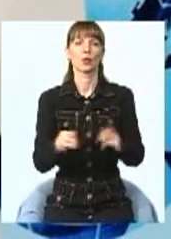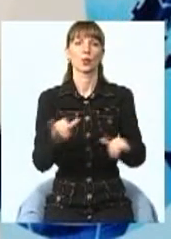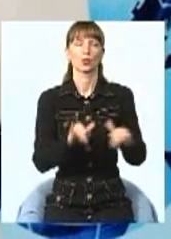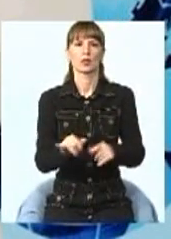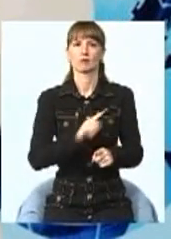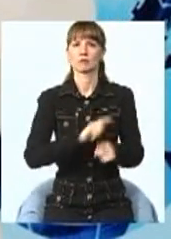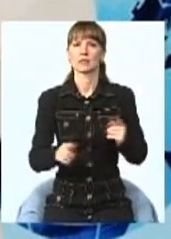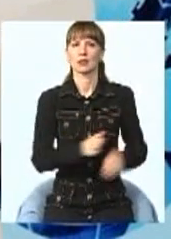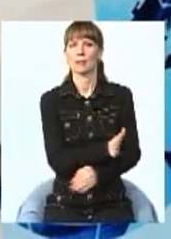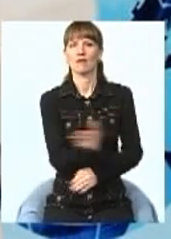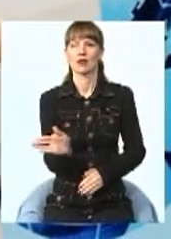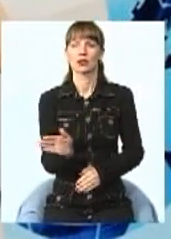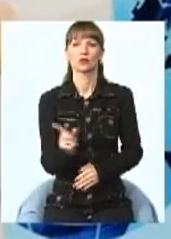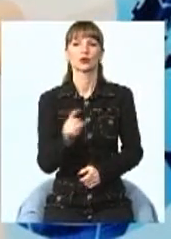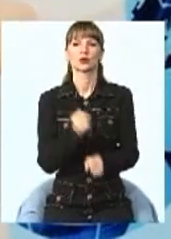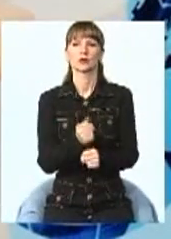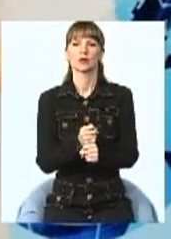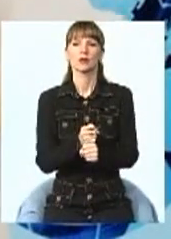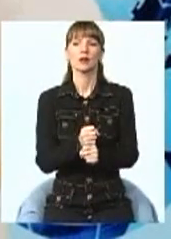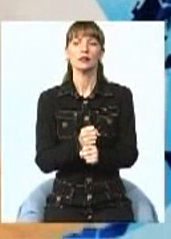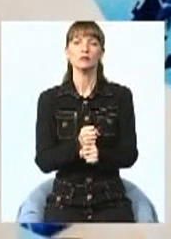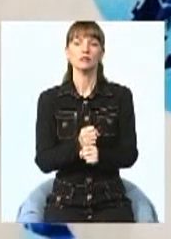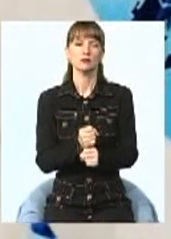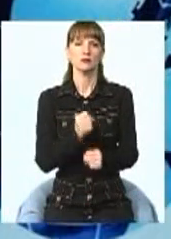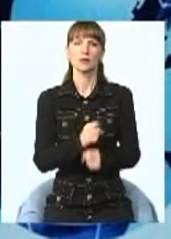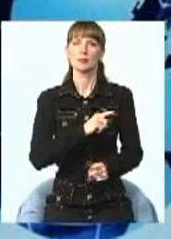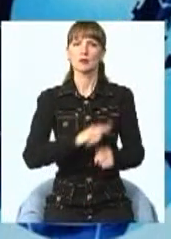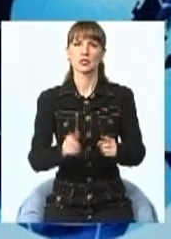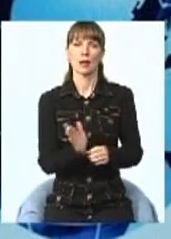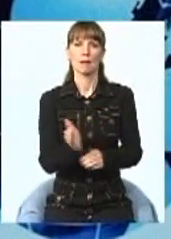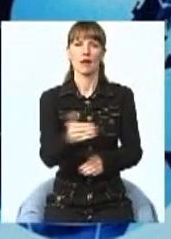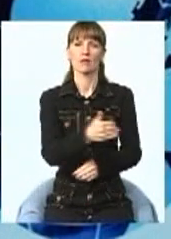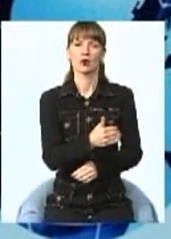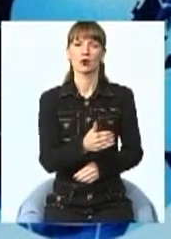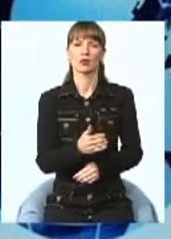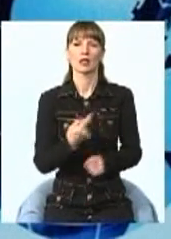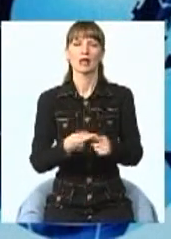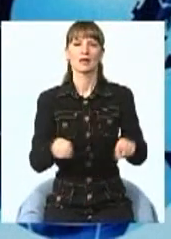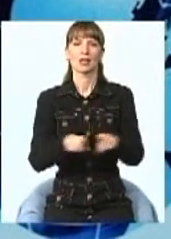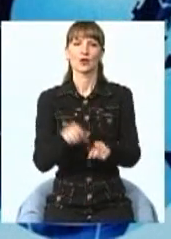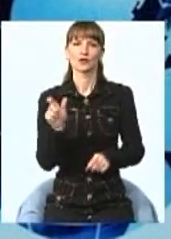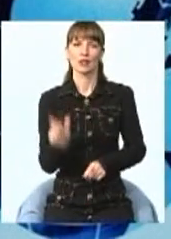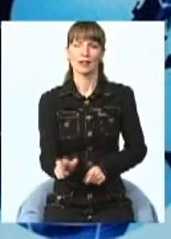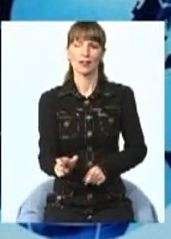резко повернуть. Она что делает? Делает очень крутой поворот. Это такой человек,